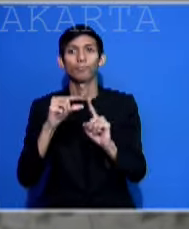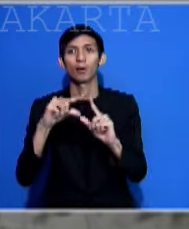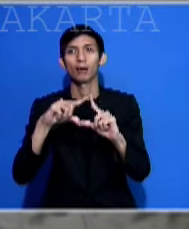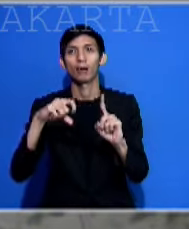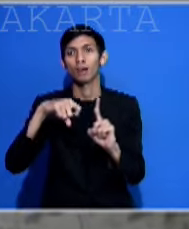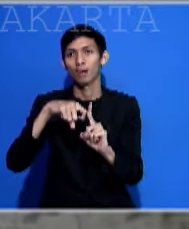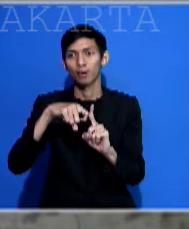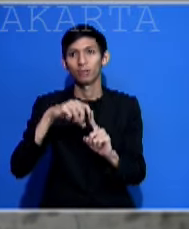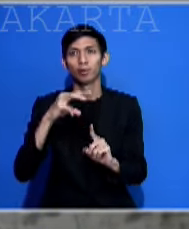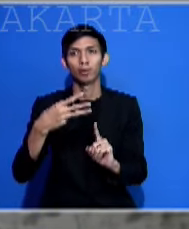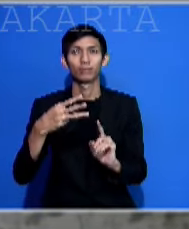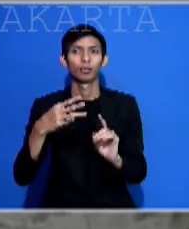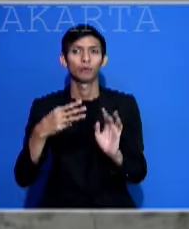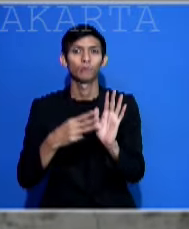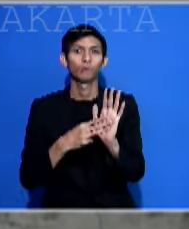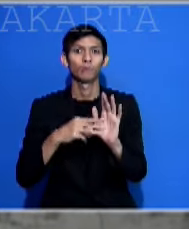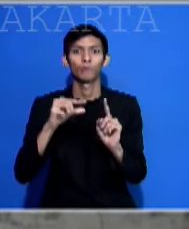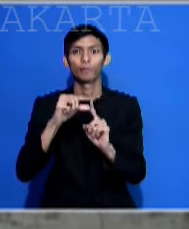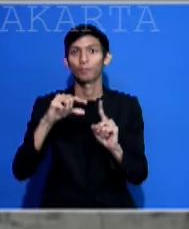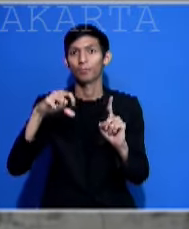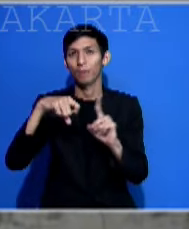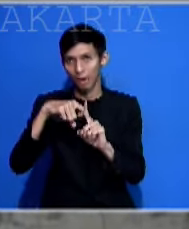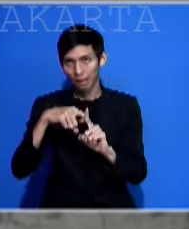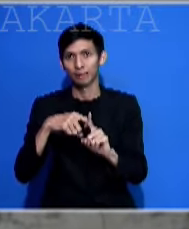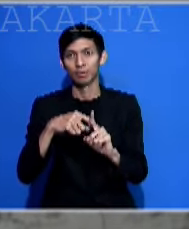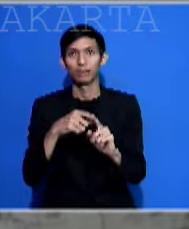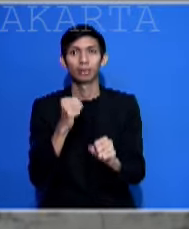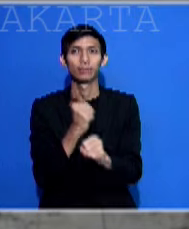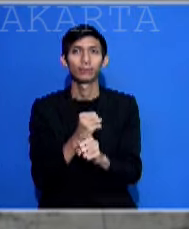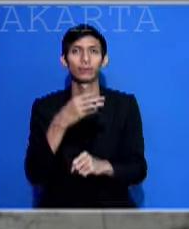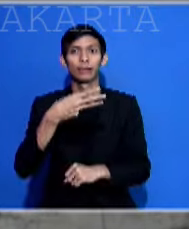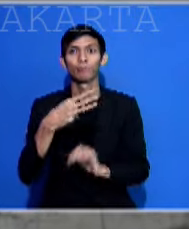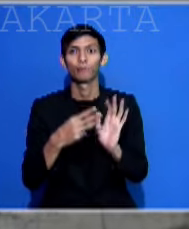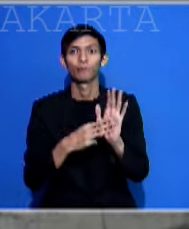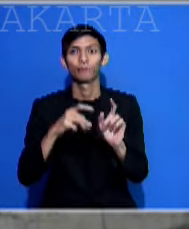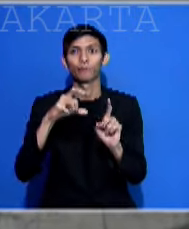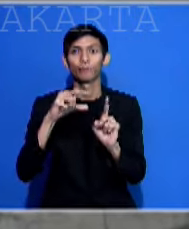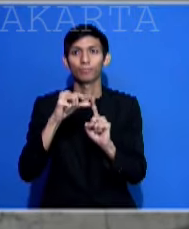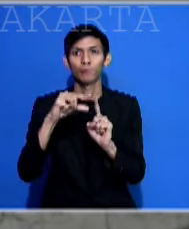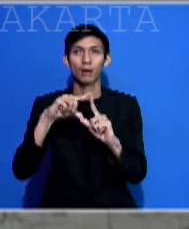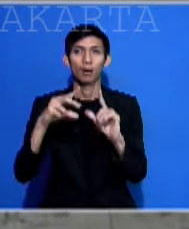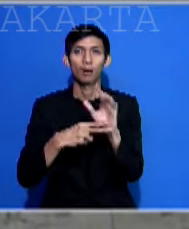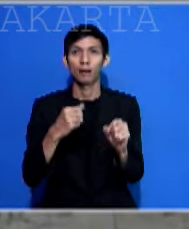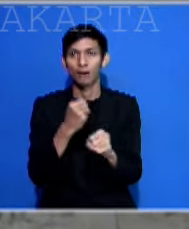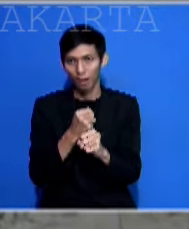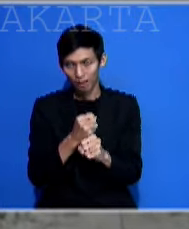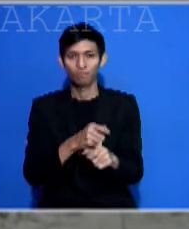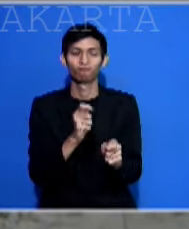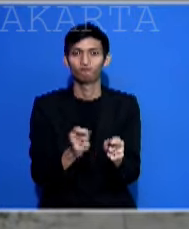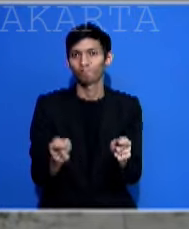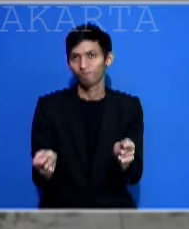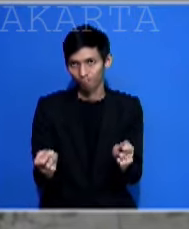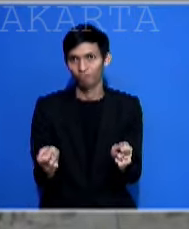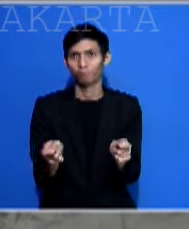jumbuh lawan mungguing gending mliginipun tumrap karawitan gagrag Ngayogyakarta